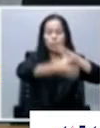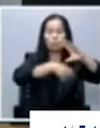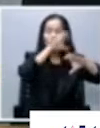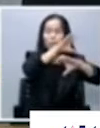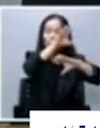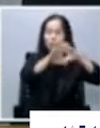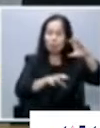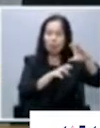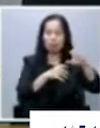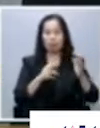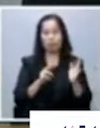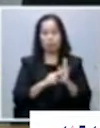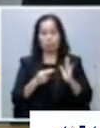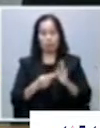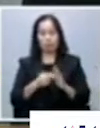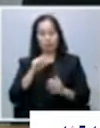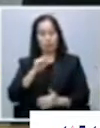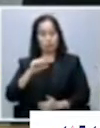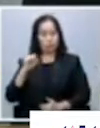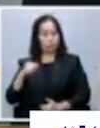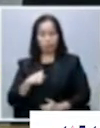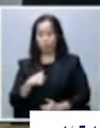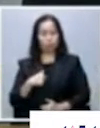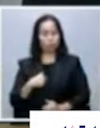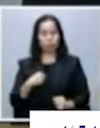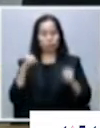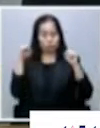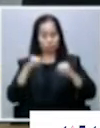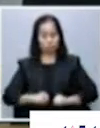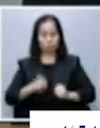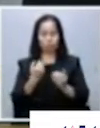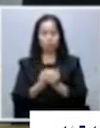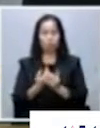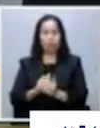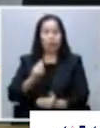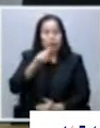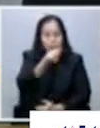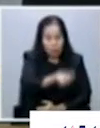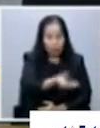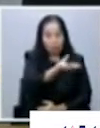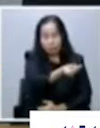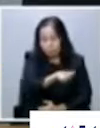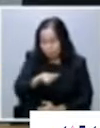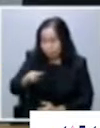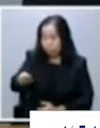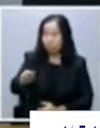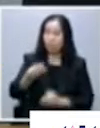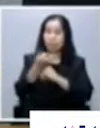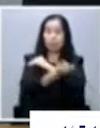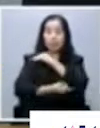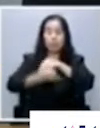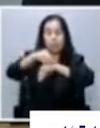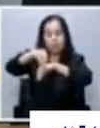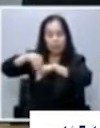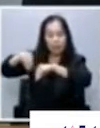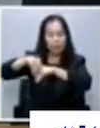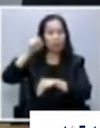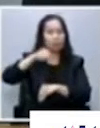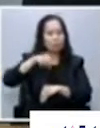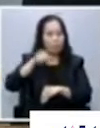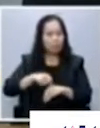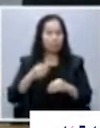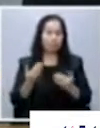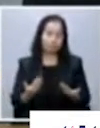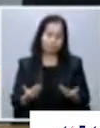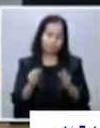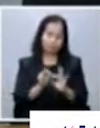ที่สภาผู้แทนราษฎรให้กับเงินงบประมาณของท่านนั้นเนี่ยถูกเปลี่ยนแปลงถูกบิดผันเจตนารมณ์นะครับอันนี้เป็นประเด็